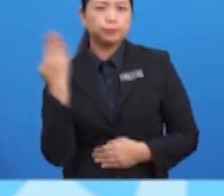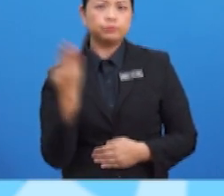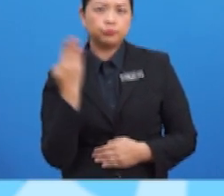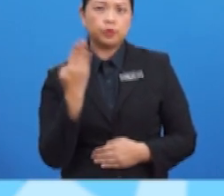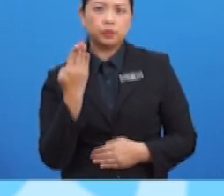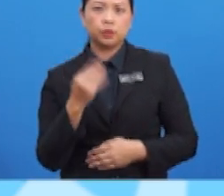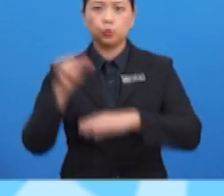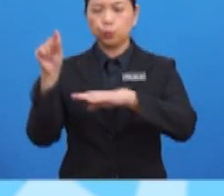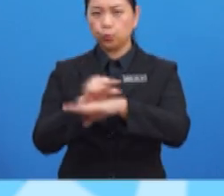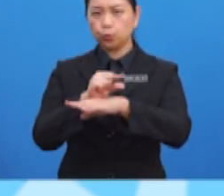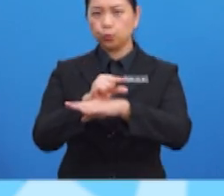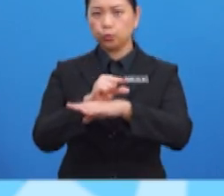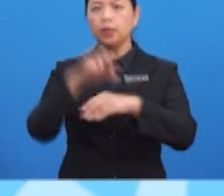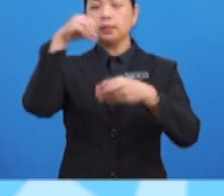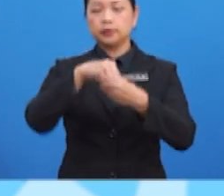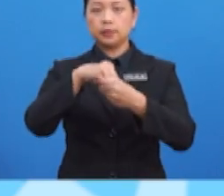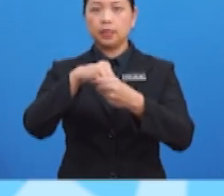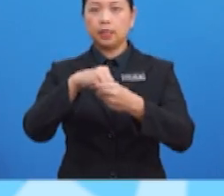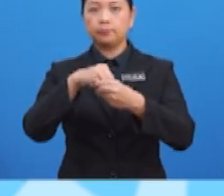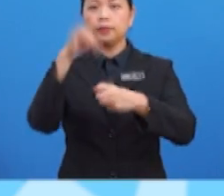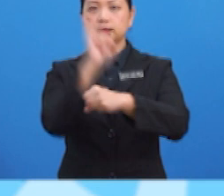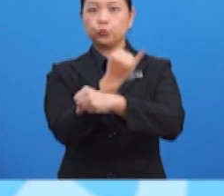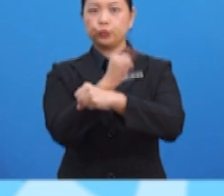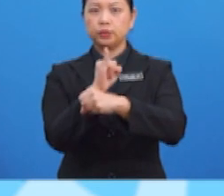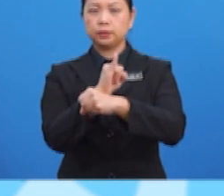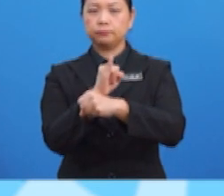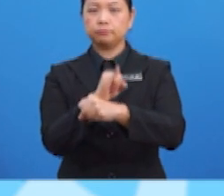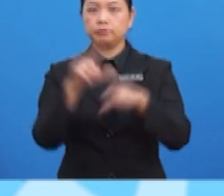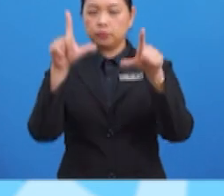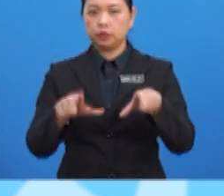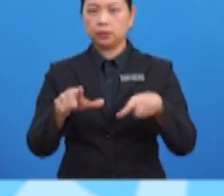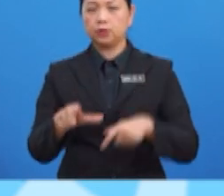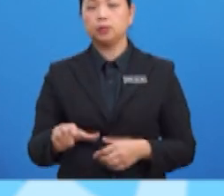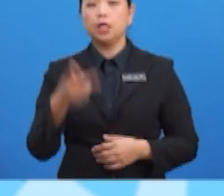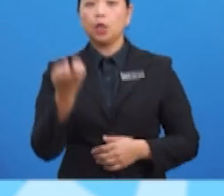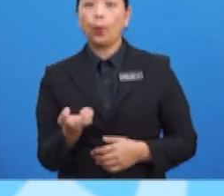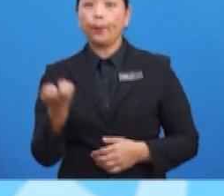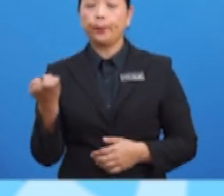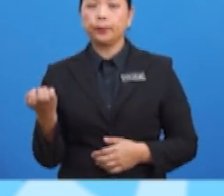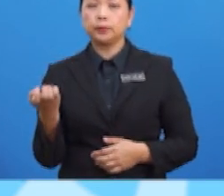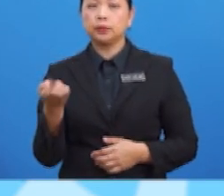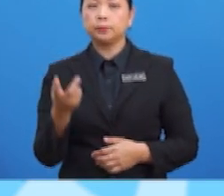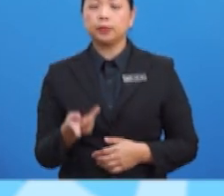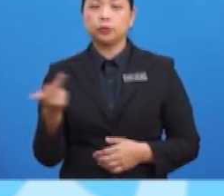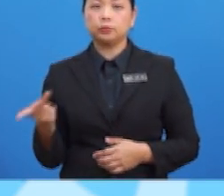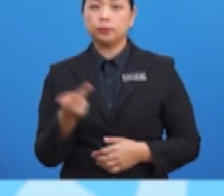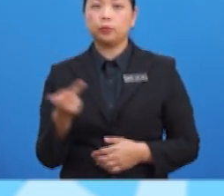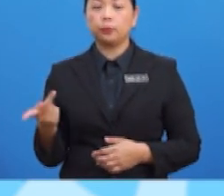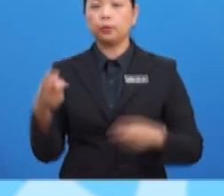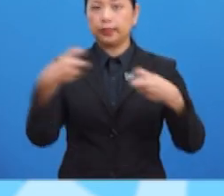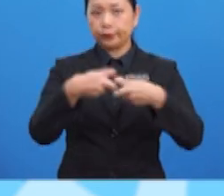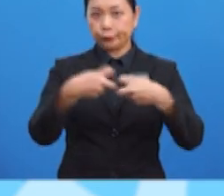Kebiasaannya, sistem pneumatik digunakan dalam industri pemasangan komponen